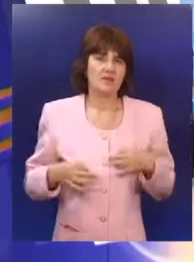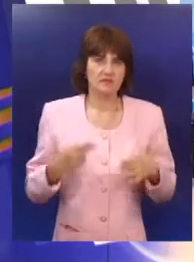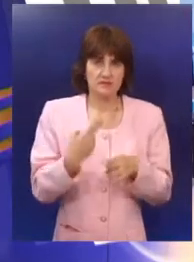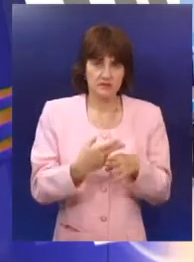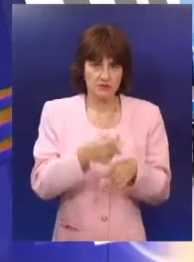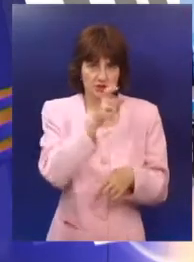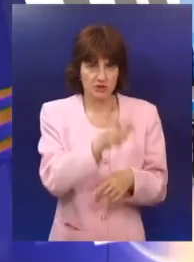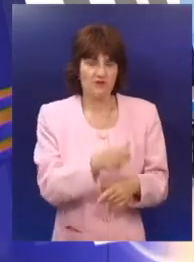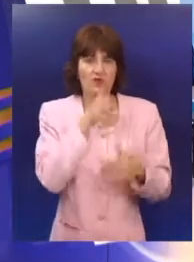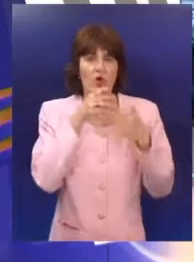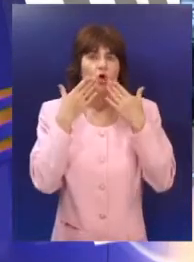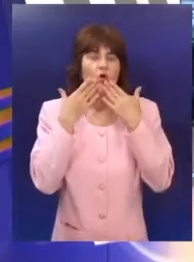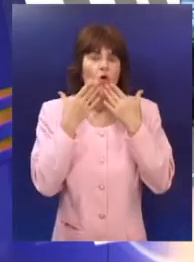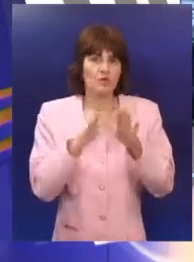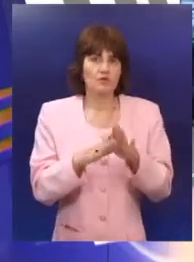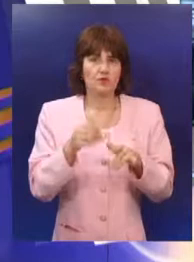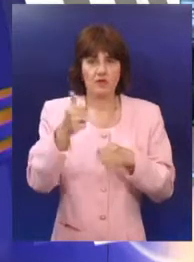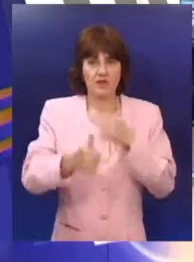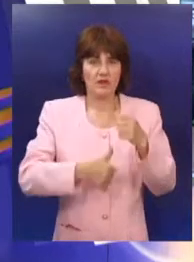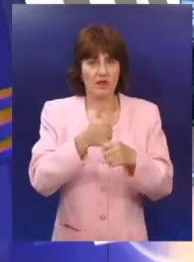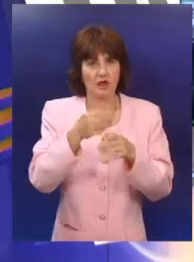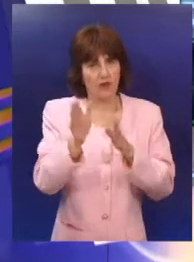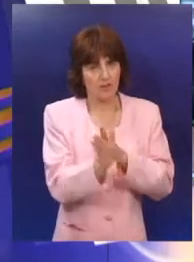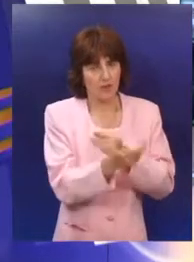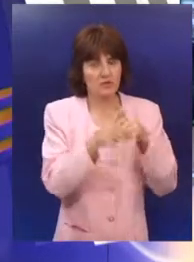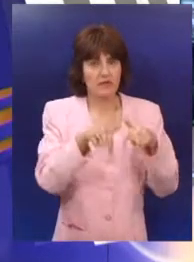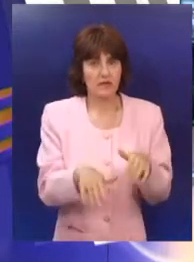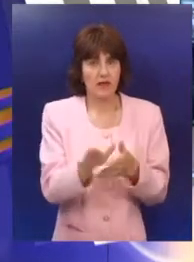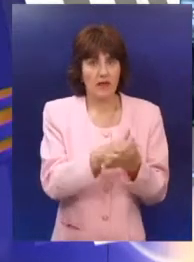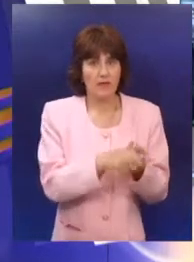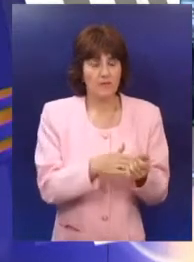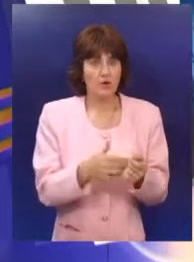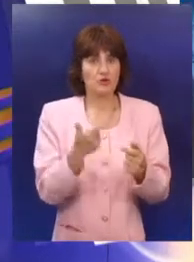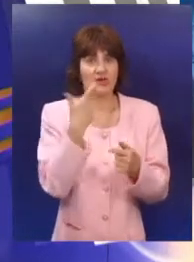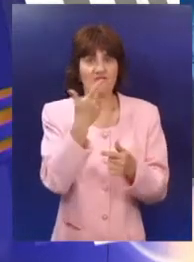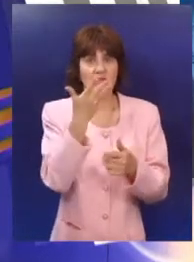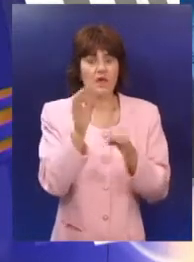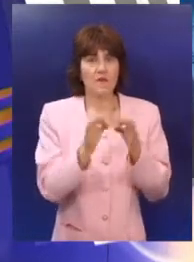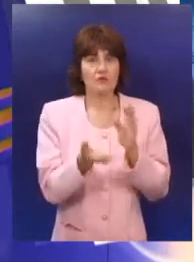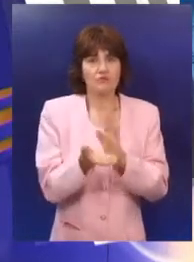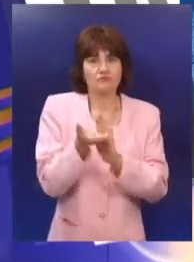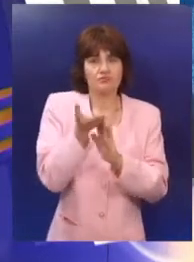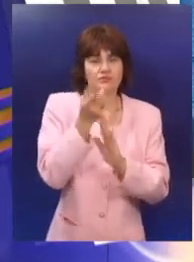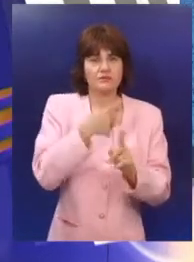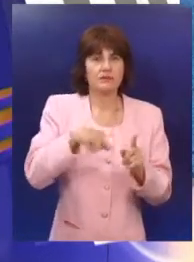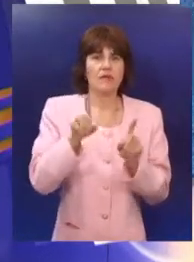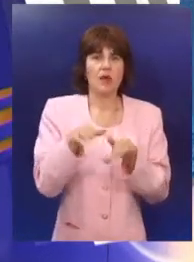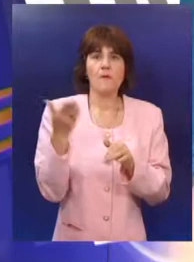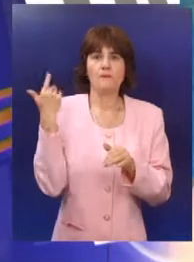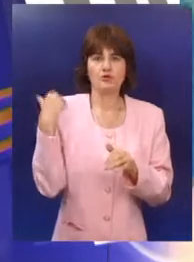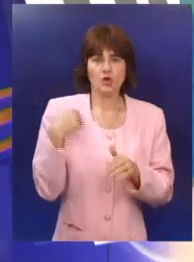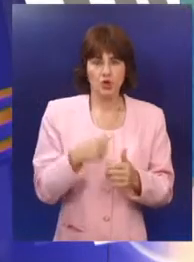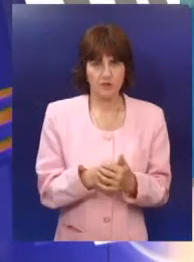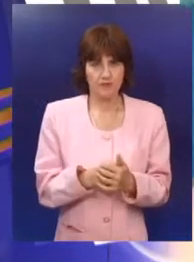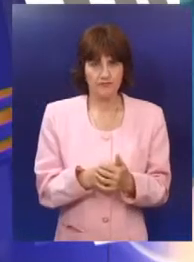onih koji je uspešno završio prošlu sezonu, a ovu je otpočeo sa 25% većim prometom u odnosu na prošlu.